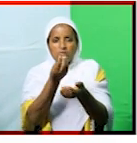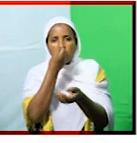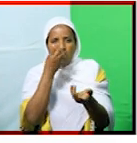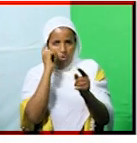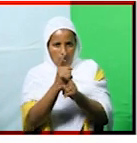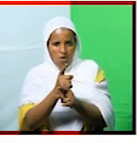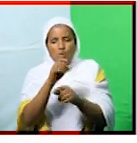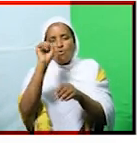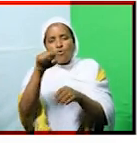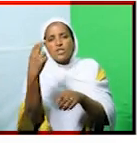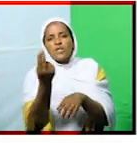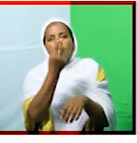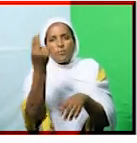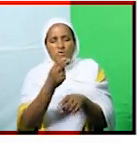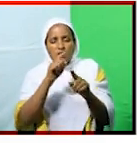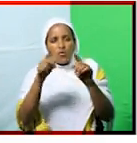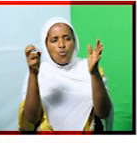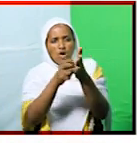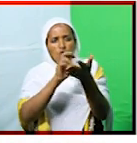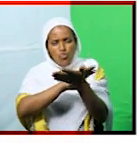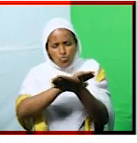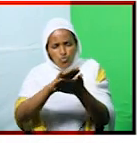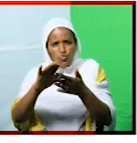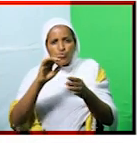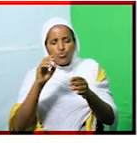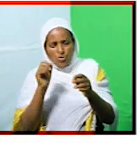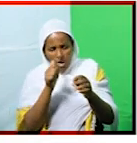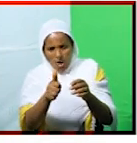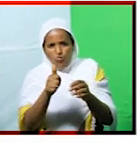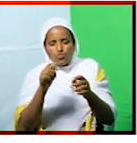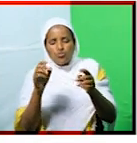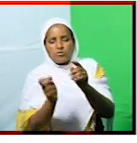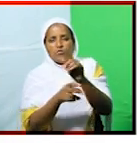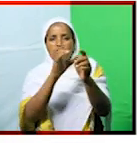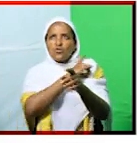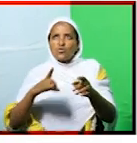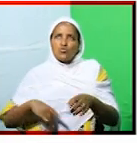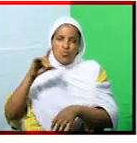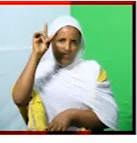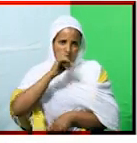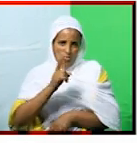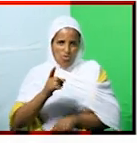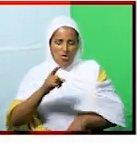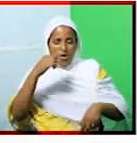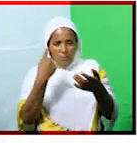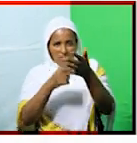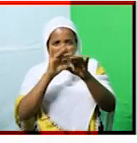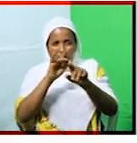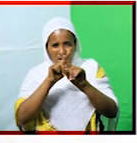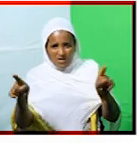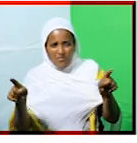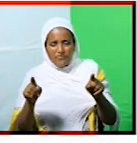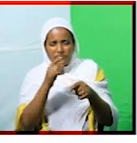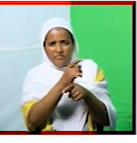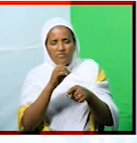መጽሐፉን እንመገበዋለን፣ እንጠቀምበታለን። ወንጌሉ ንጹሕ ዘር አለ፣ የሱ ራሱ ንጹሕ ዘር ራሱ ክርስቶስም ነው እውነቱን ለመናገር። በዚያ ላይ ግን